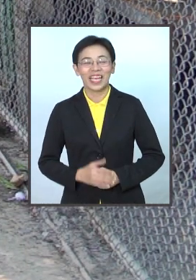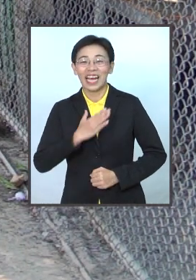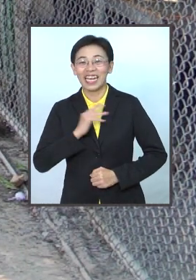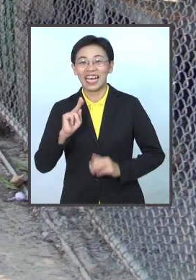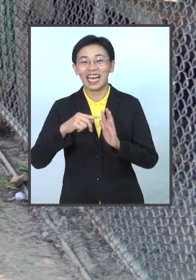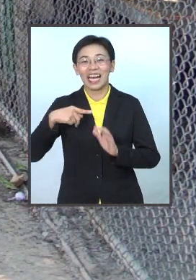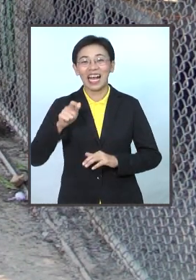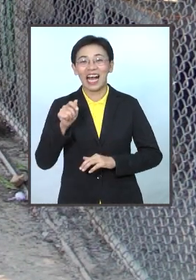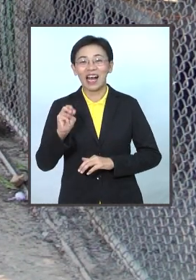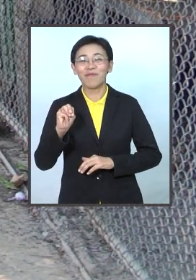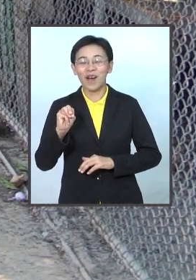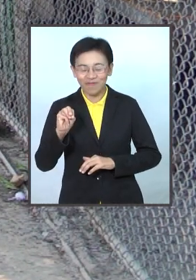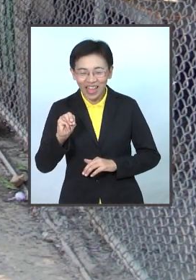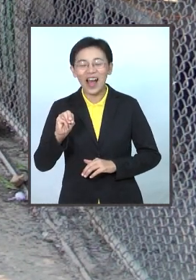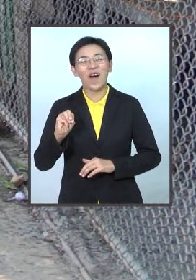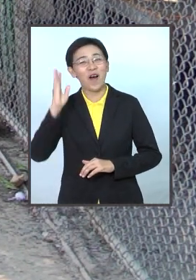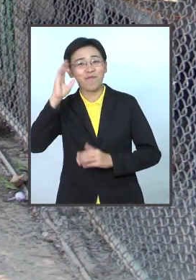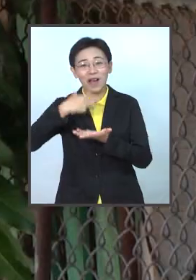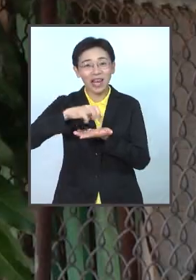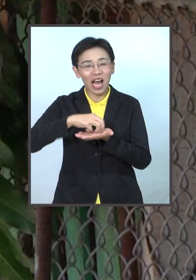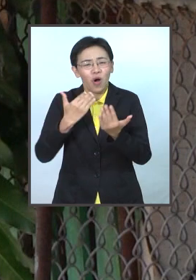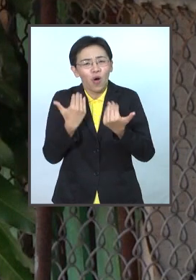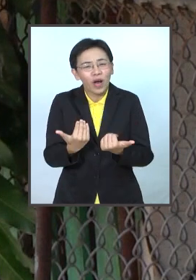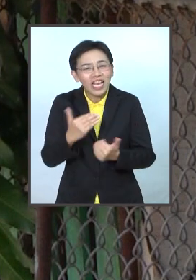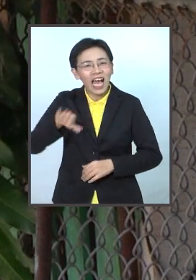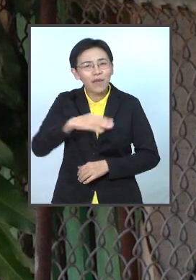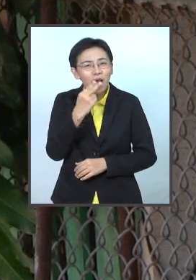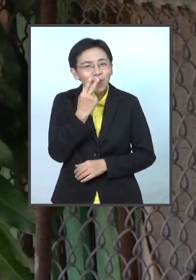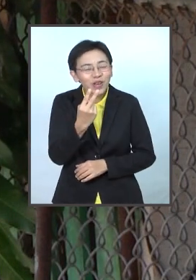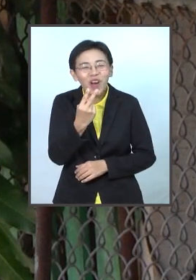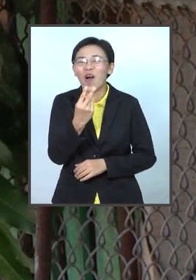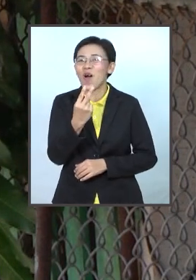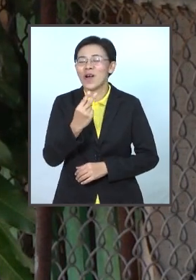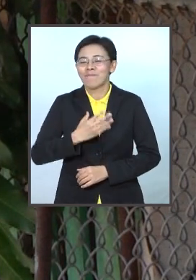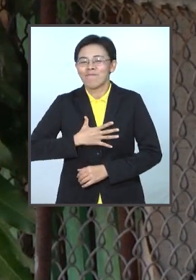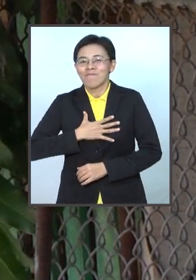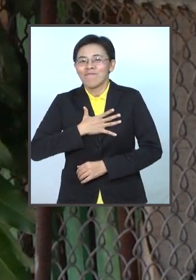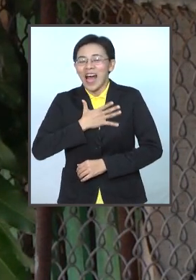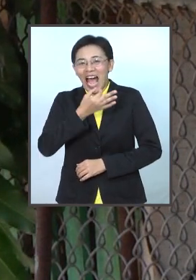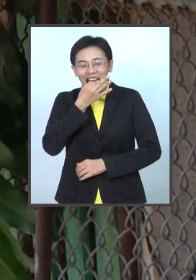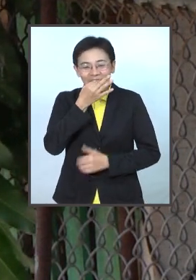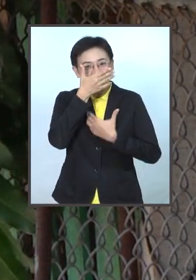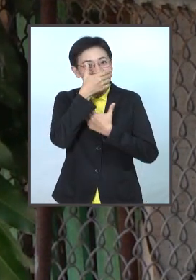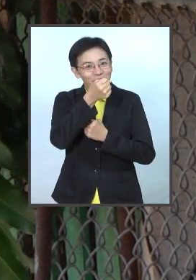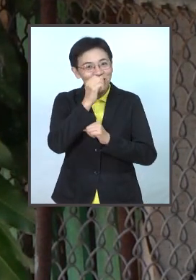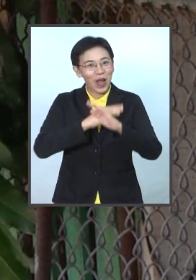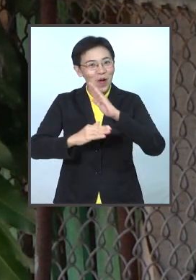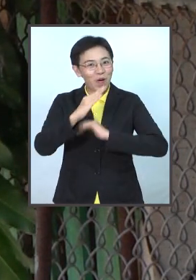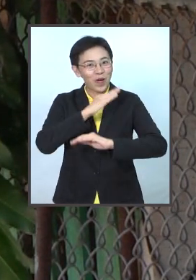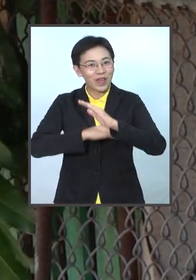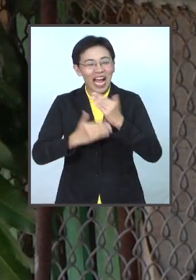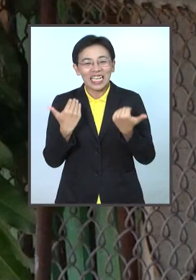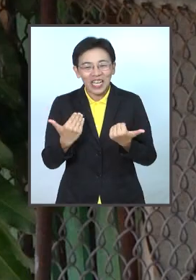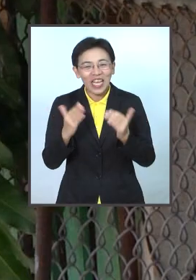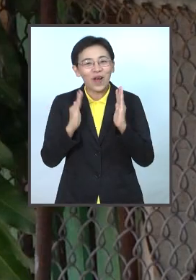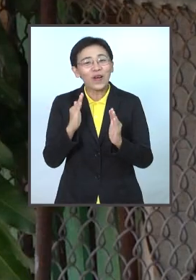์สวัสดีค่ะคุณผู้ชมพบกับกระป๋อมวรรัตน์กาญจนราษฎร์นะคะในวันนี้ค่ะผมจะพาคุณผู้ชมไปพบกับแรงบันดาลใจและอาชีพที่น่าสนใจของคนพิ